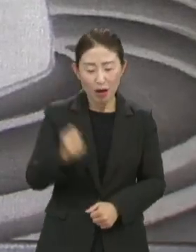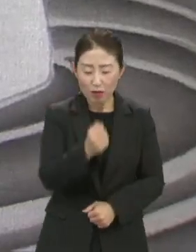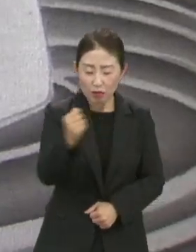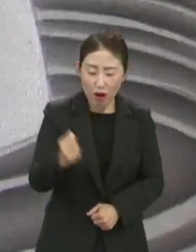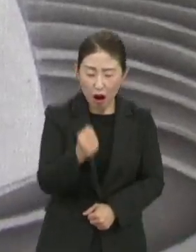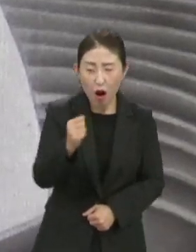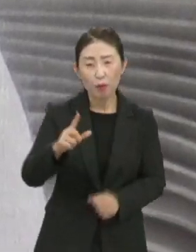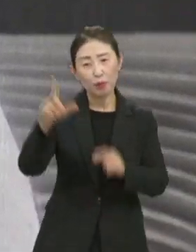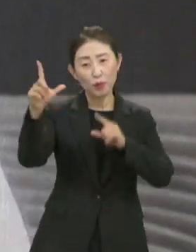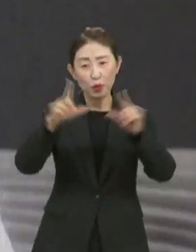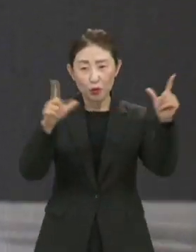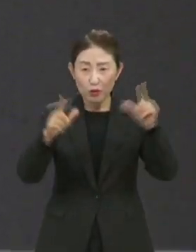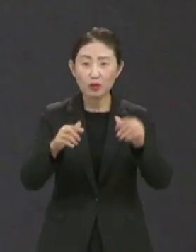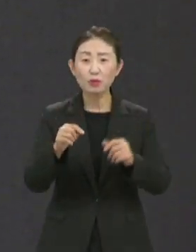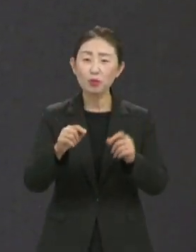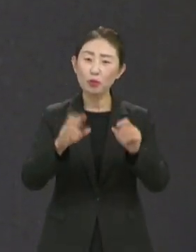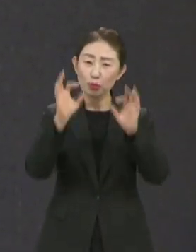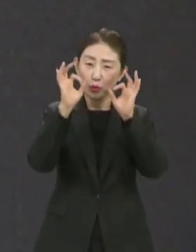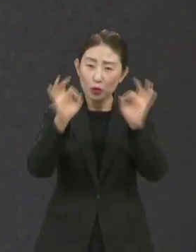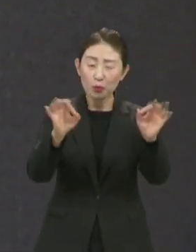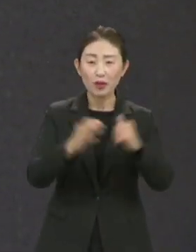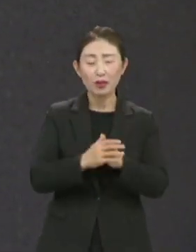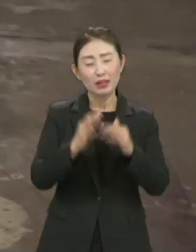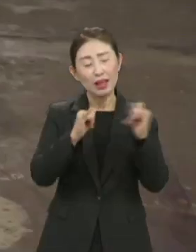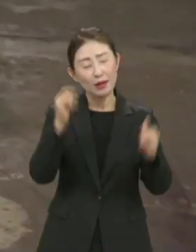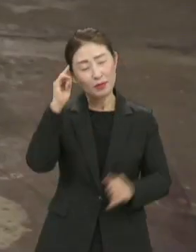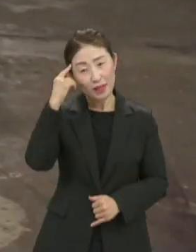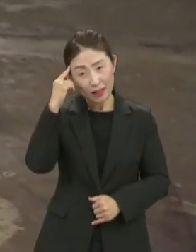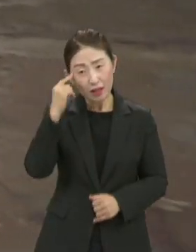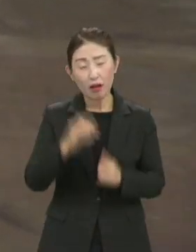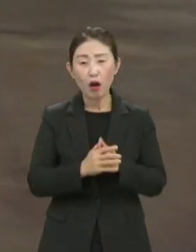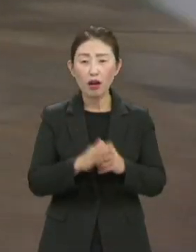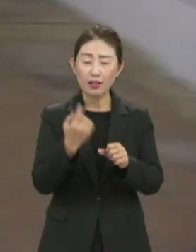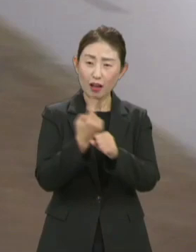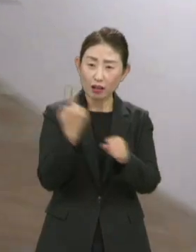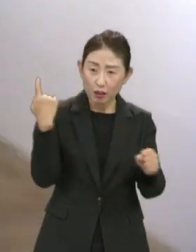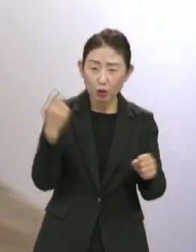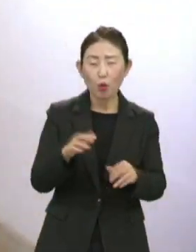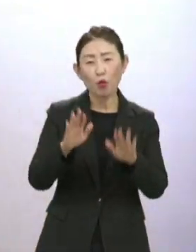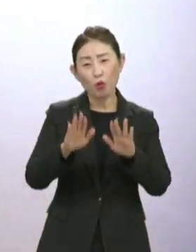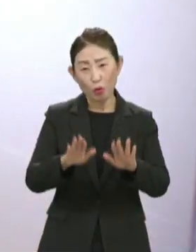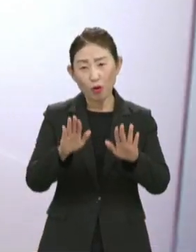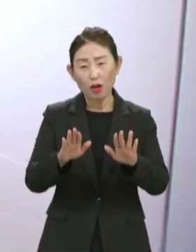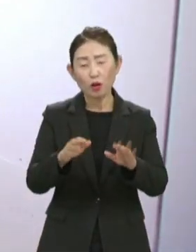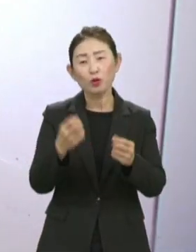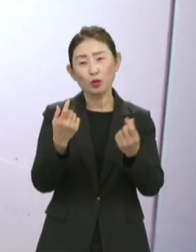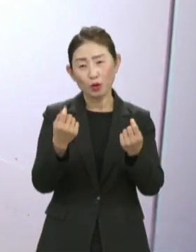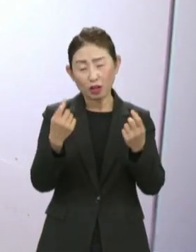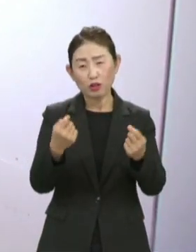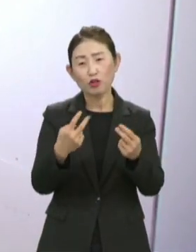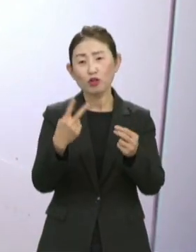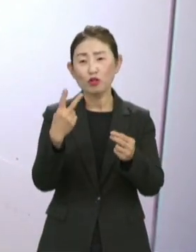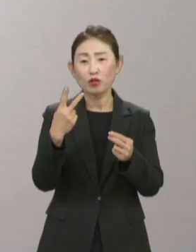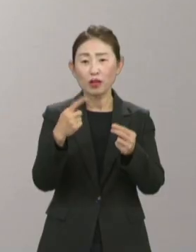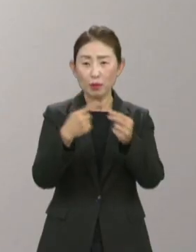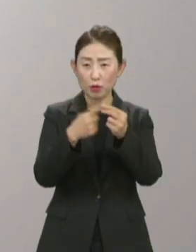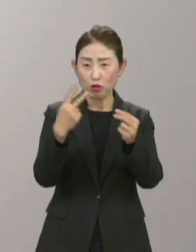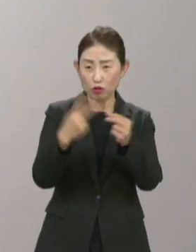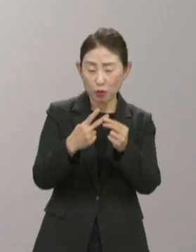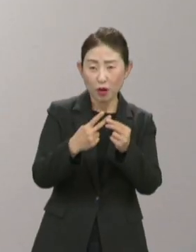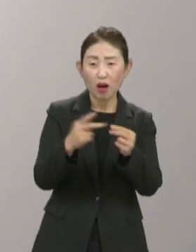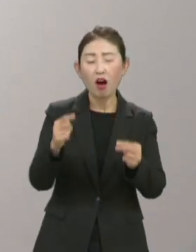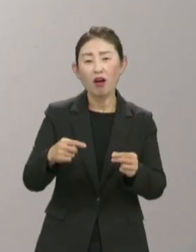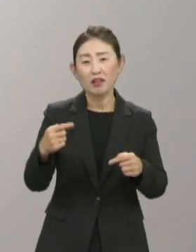대한 사색과 고민을 담아내는 남기승 작가. 지난해에 이어 올해도 청춘 컬렉션 사업에 참여해 작가로서의